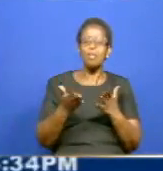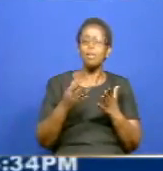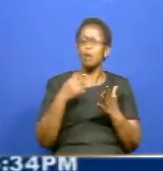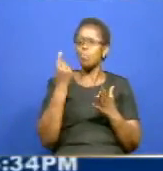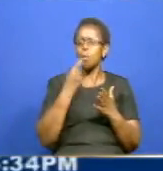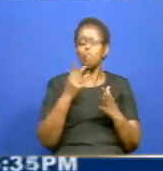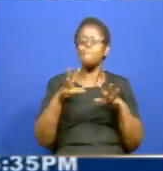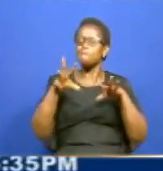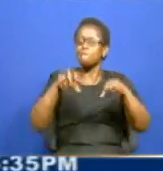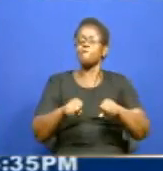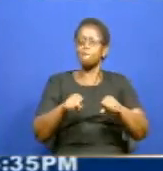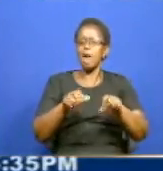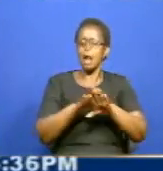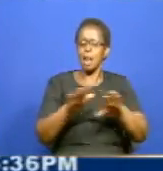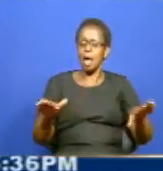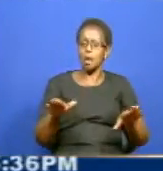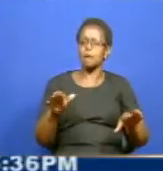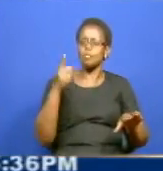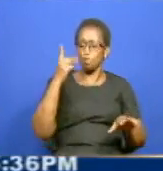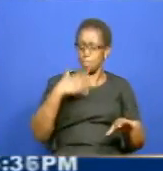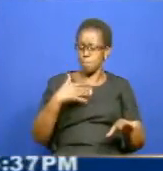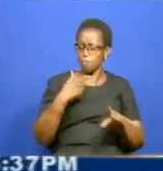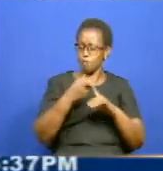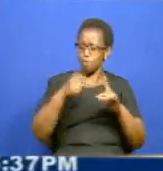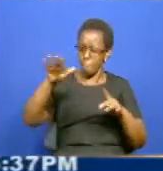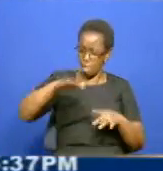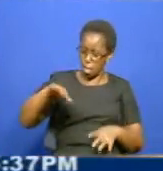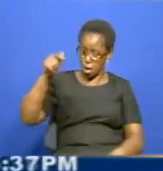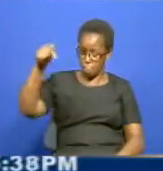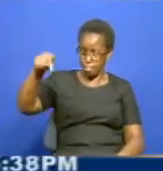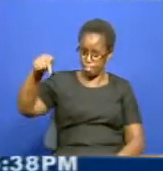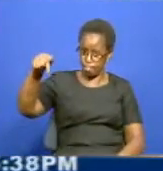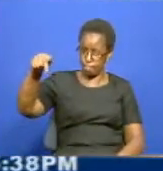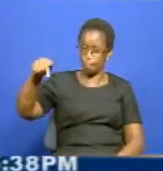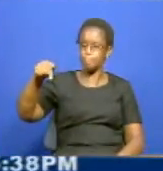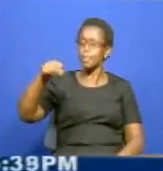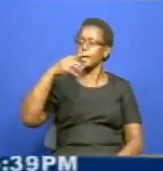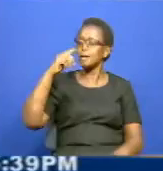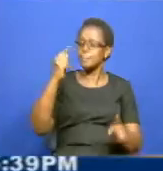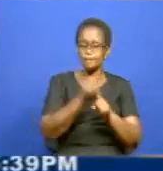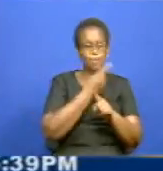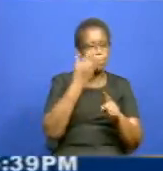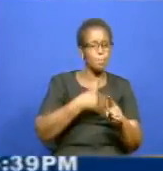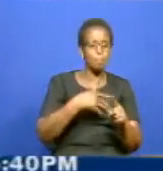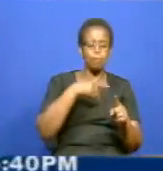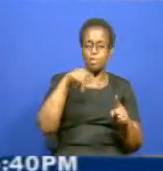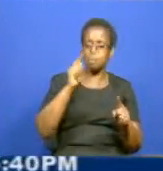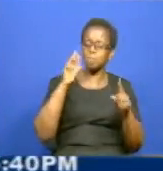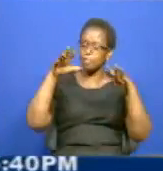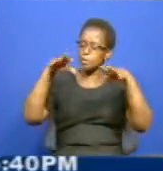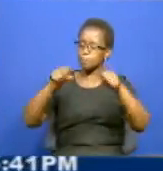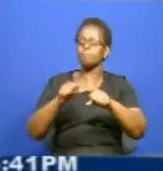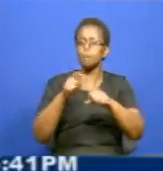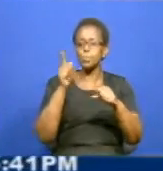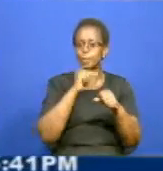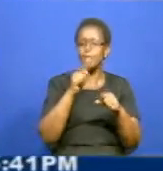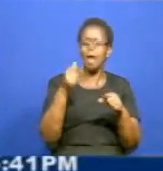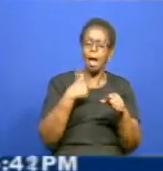Lamu, si Waamu wenyewe bali ni watu wengine. Wana stakabadhi